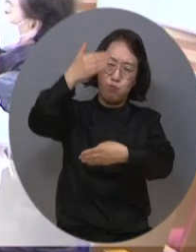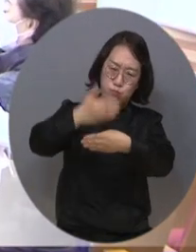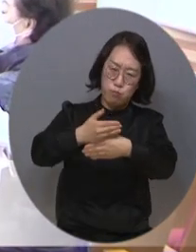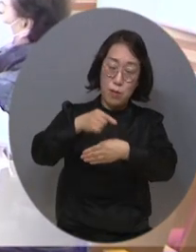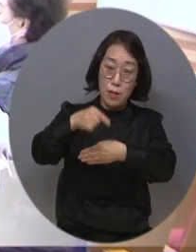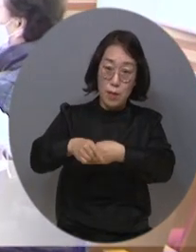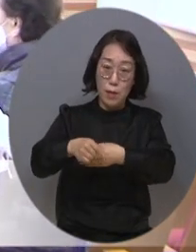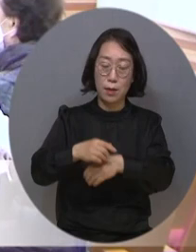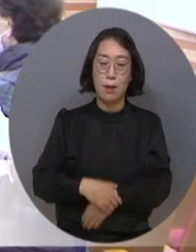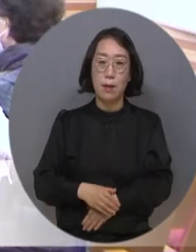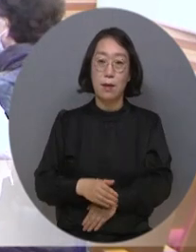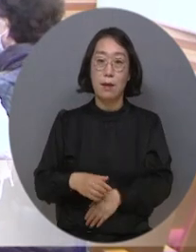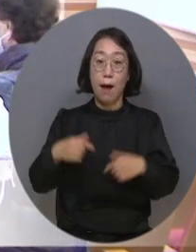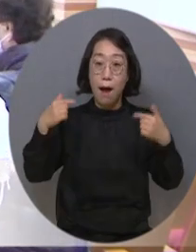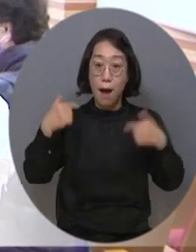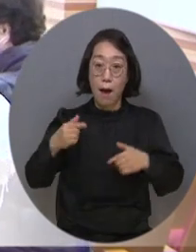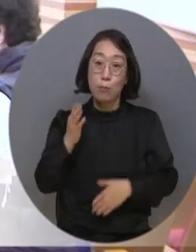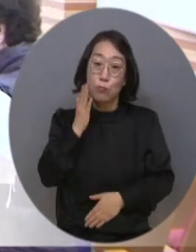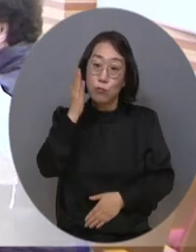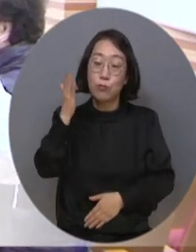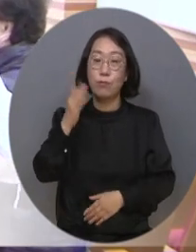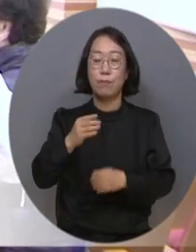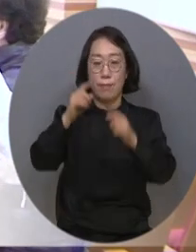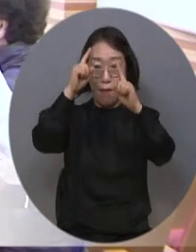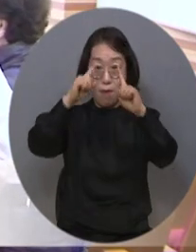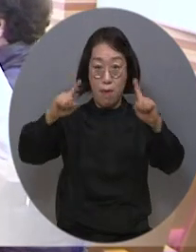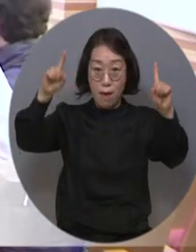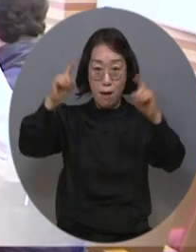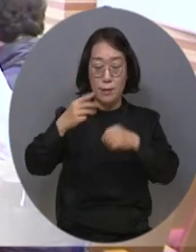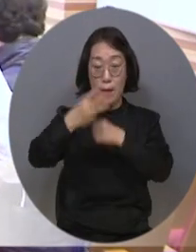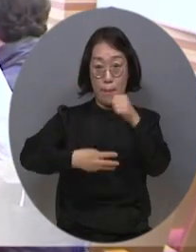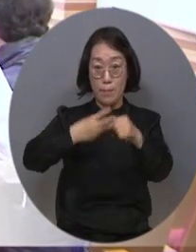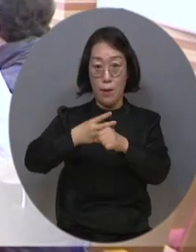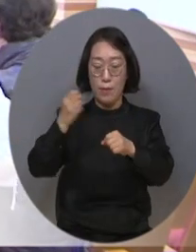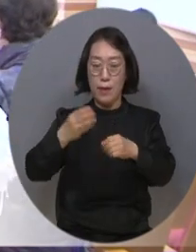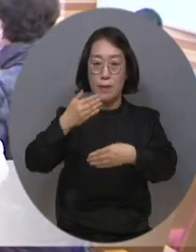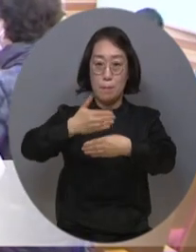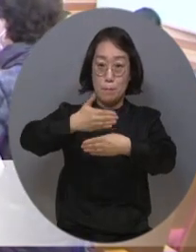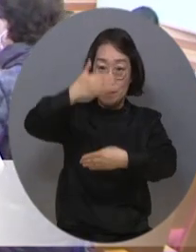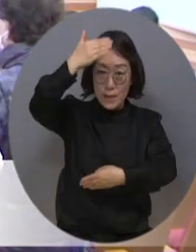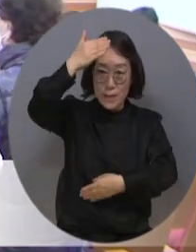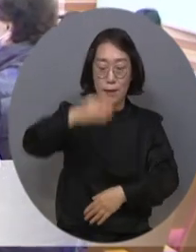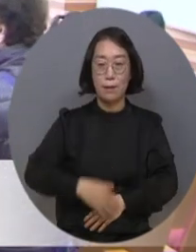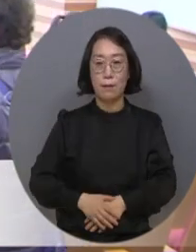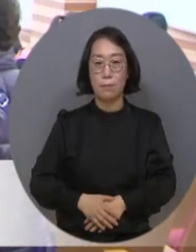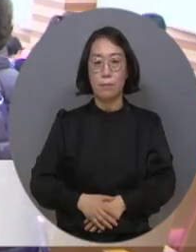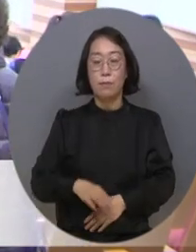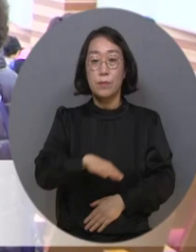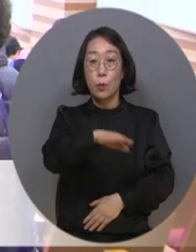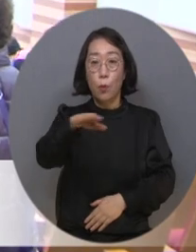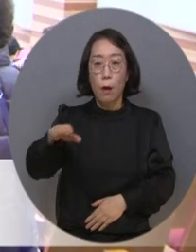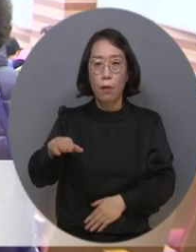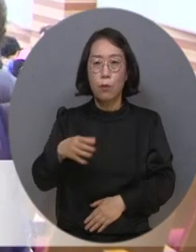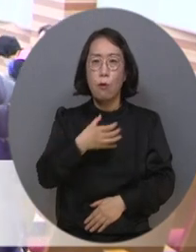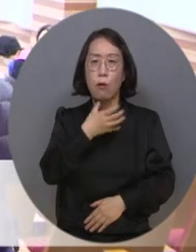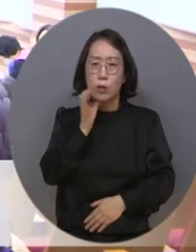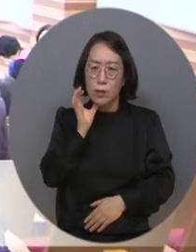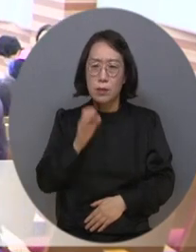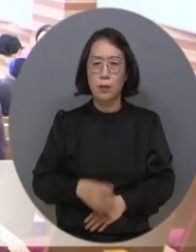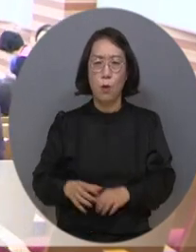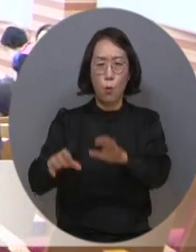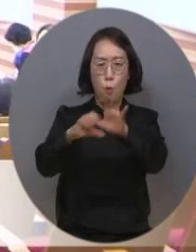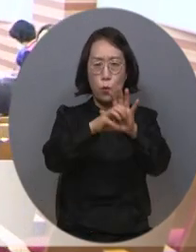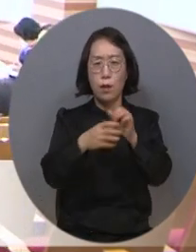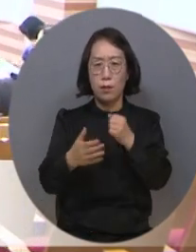땅끝교회 늘푸른 대학이 이제 3년 만에 개강을 하게 되었습니다. 그동안 우리 지역의 어르신들이